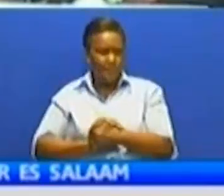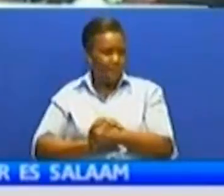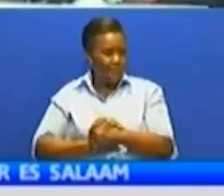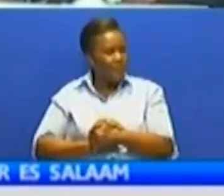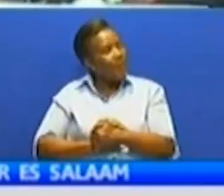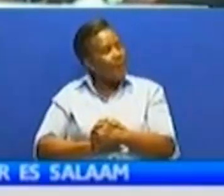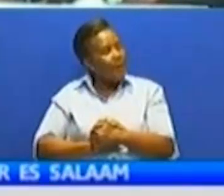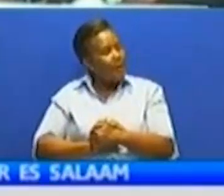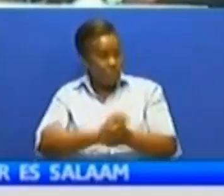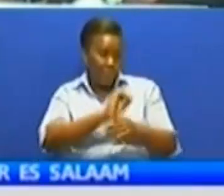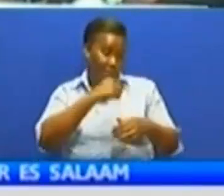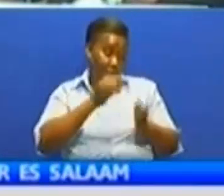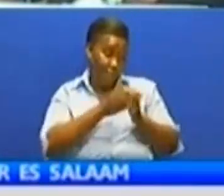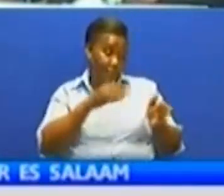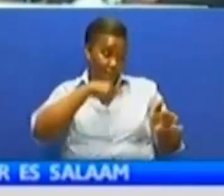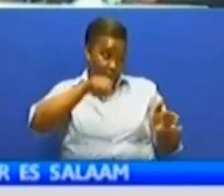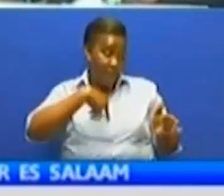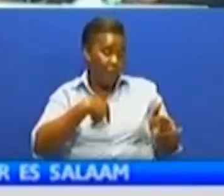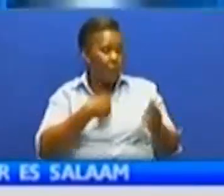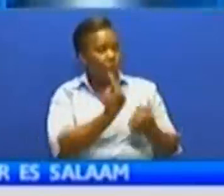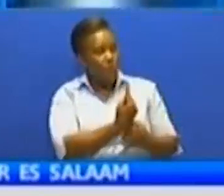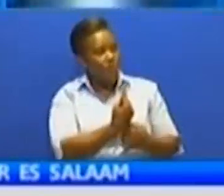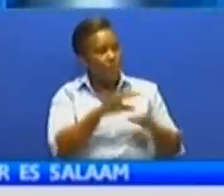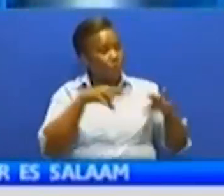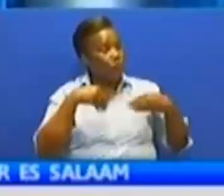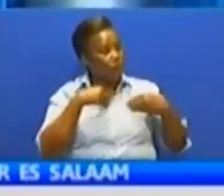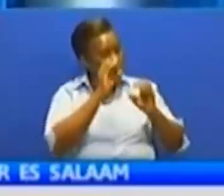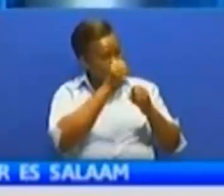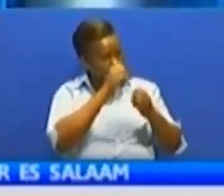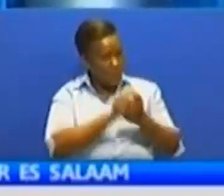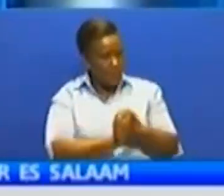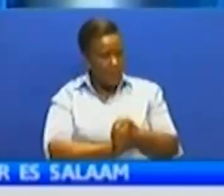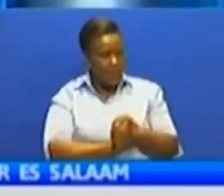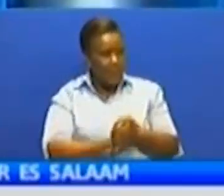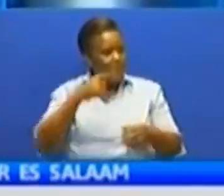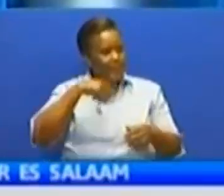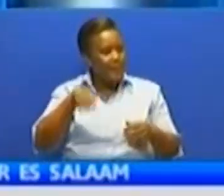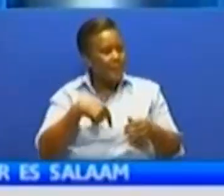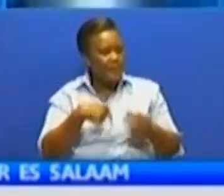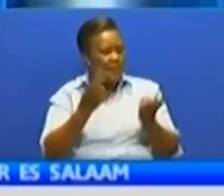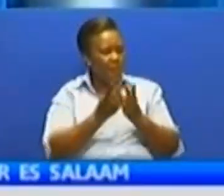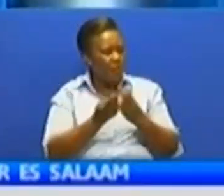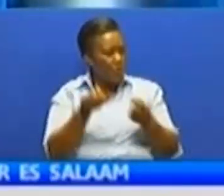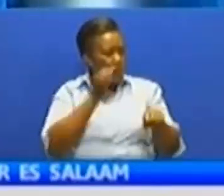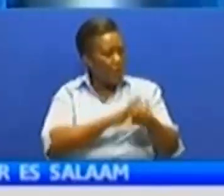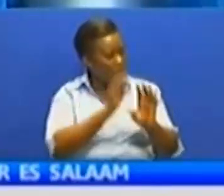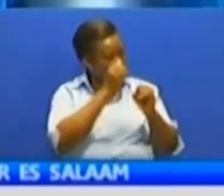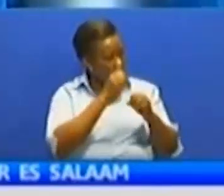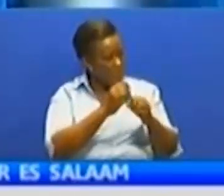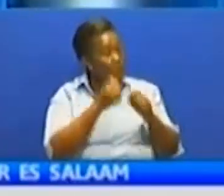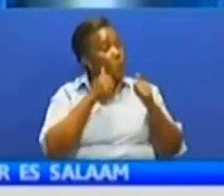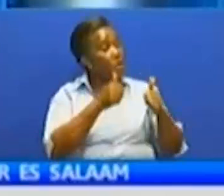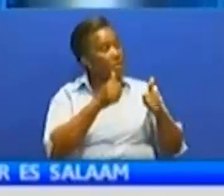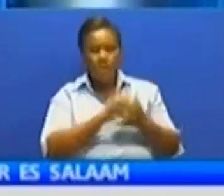kukubali sayansi. Maana sisi hatusemi kwamba inatarajia. Neno tarajia halitakiwi kutumika katika sayansi. Sisi